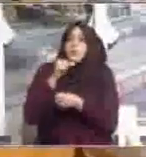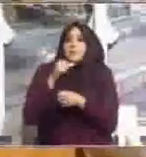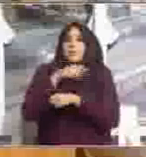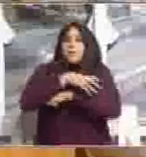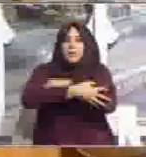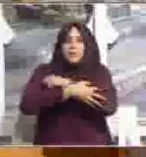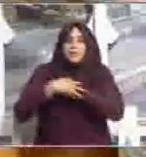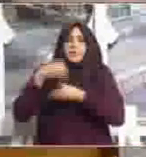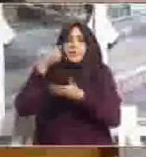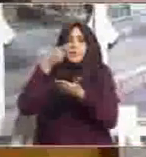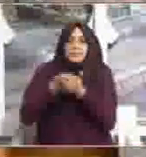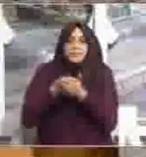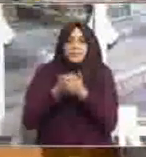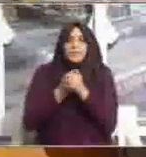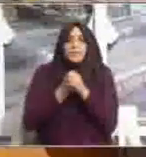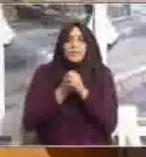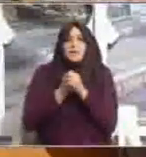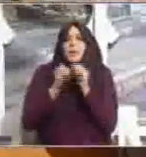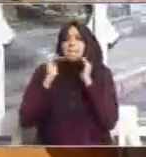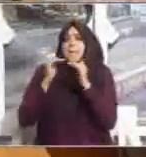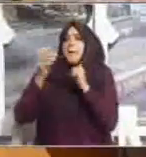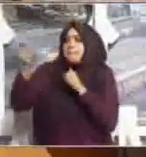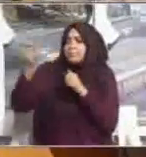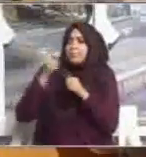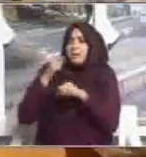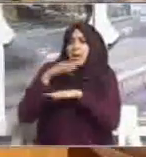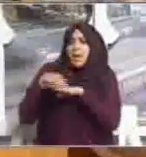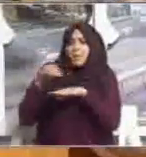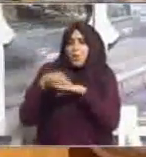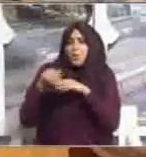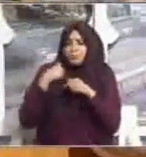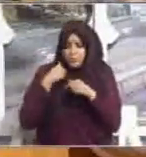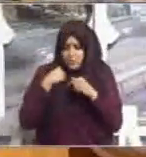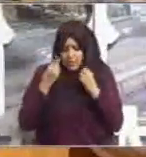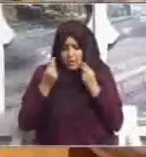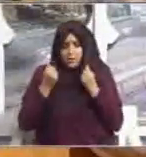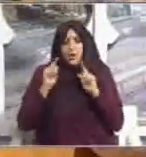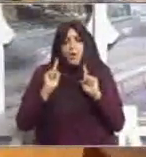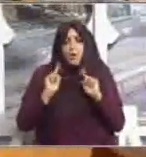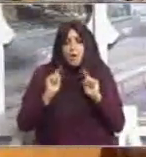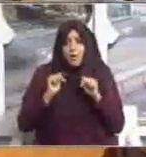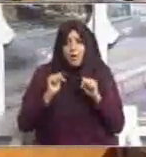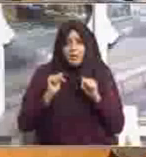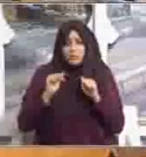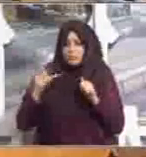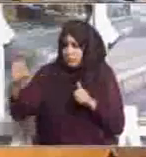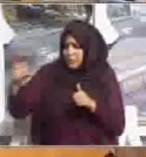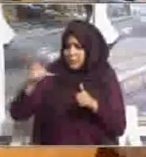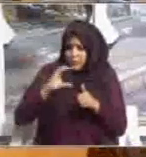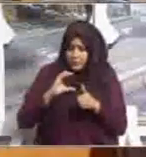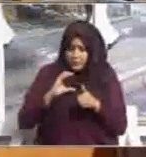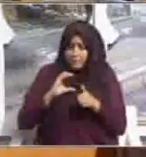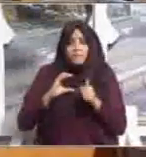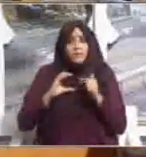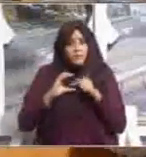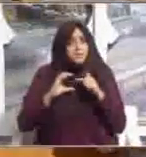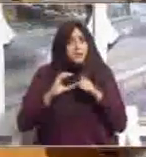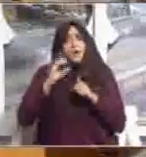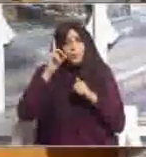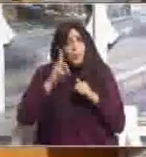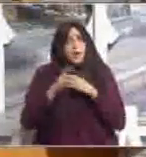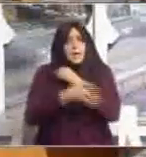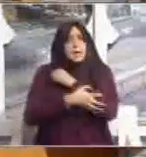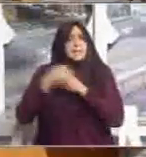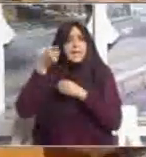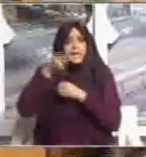في ذمته. ايه. ولو استلفوا منه ولو جابوا من البنك. ايه. اصبح في ذمته. ايه. في ذمته. ايه. ما دام في ذمته الزكاه تجب